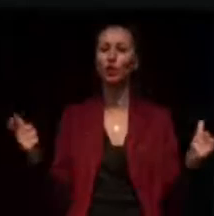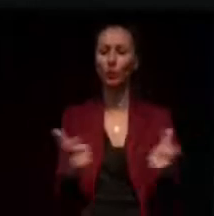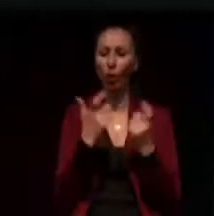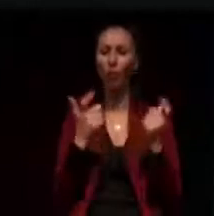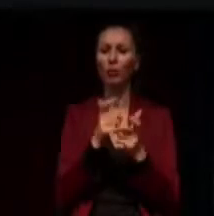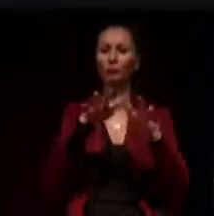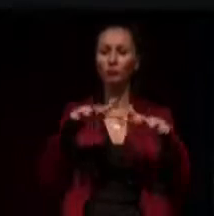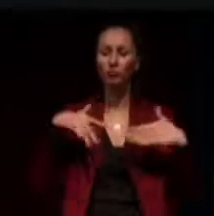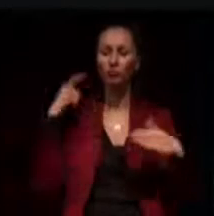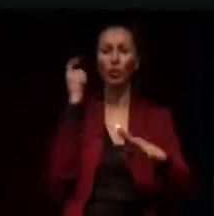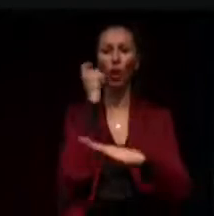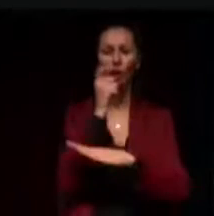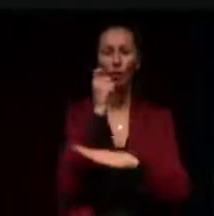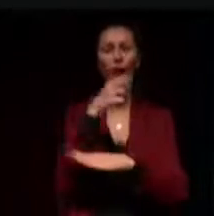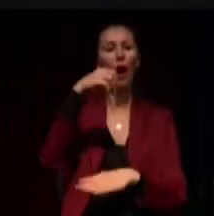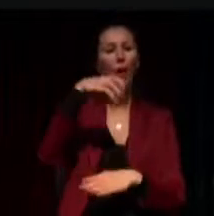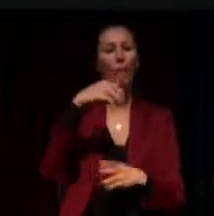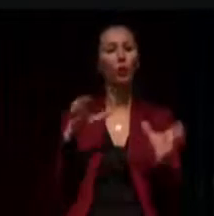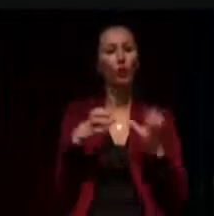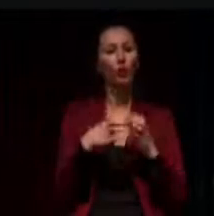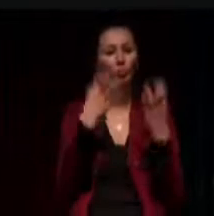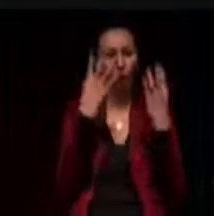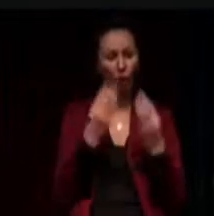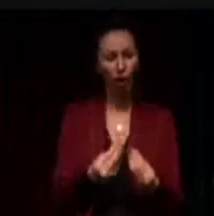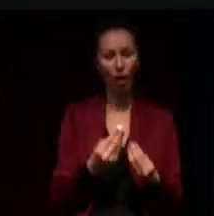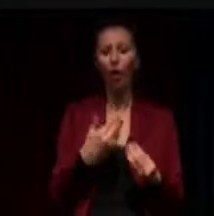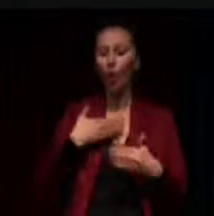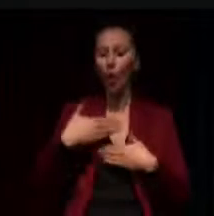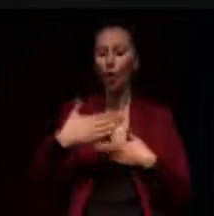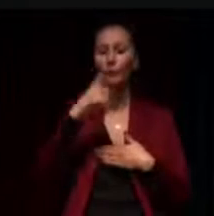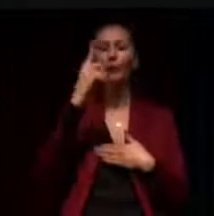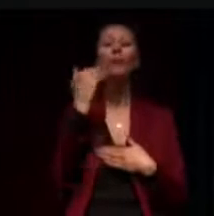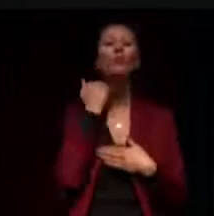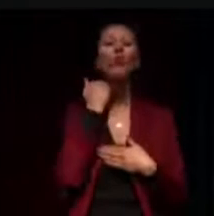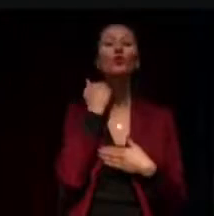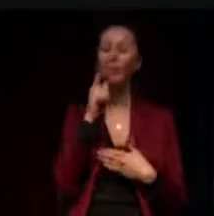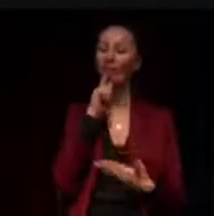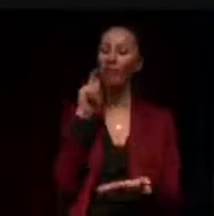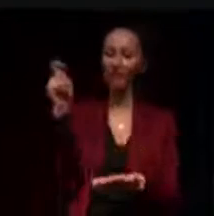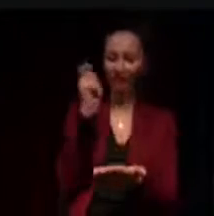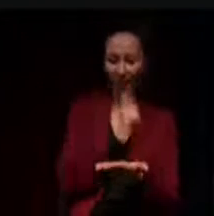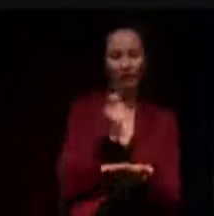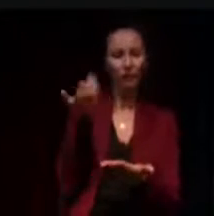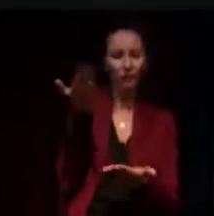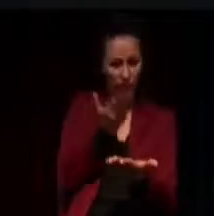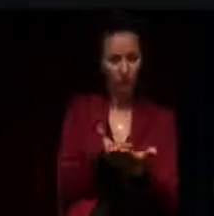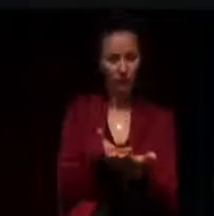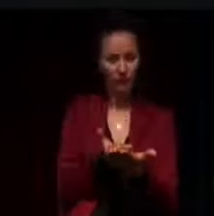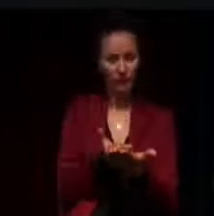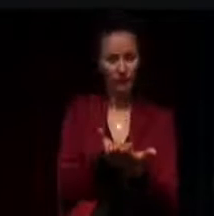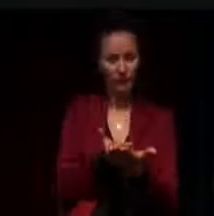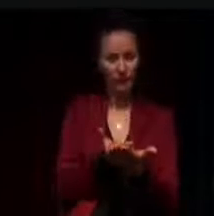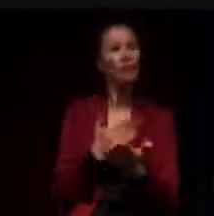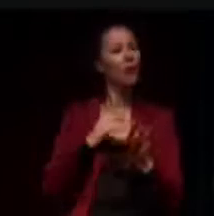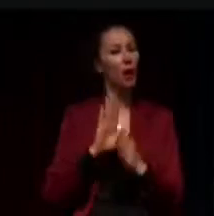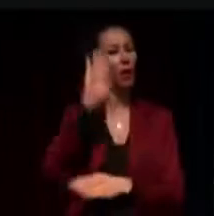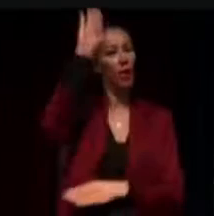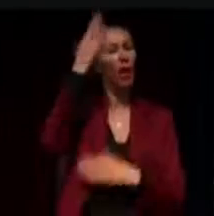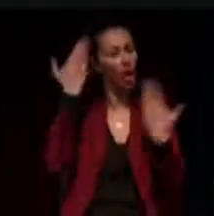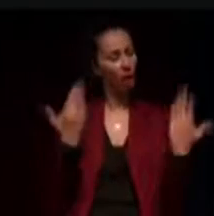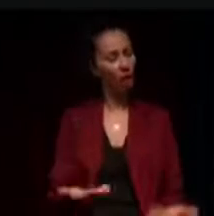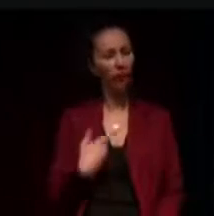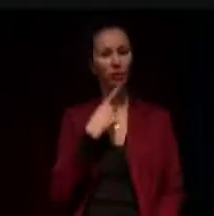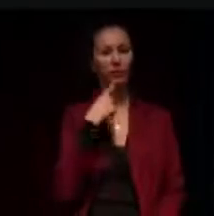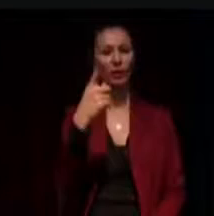toplantılarında, meclis oturumlarında AK Parti grubu olarak önümüze bir borçlanma teklifiyle geldiğinizde elimizi kaldırdık, evet